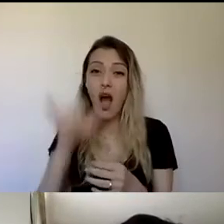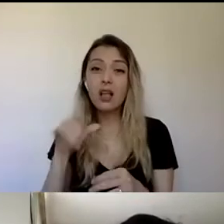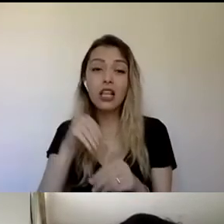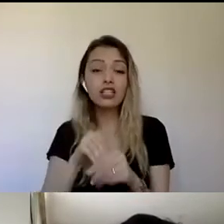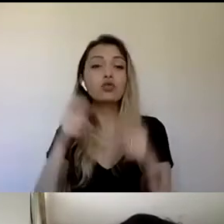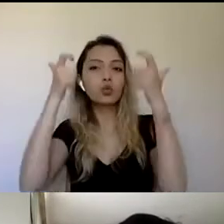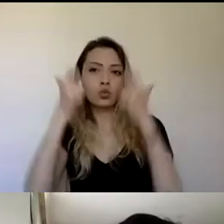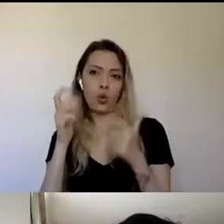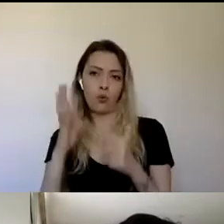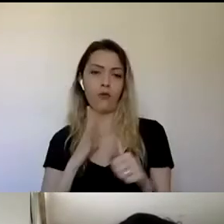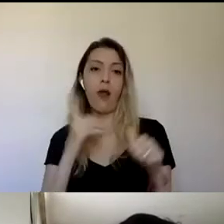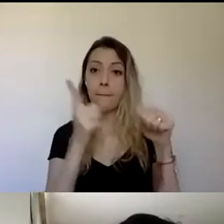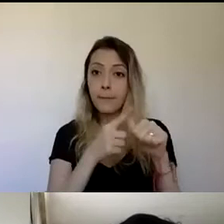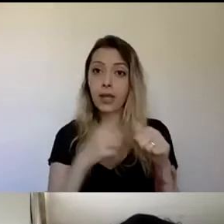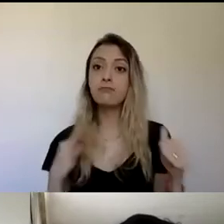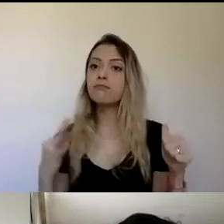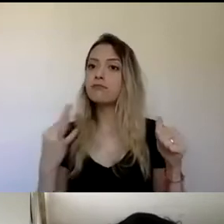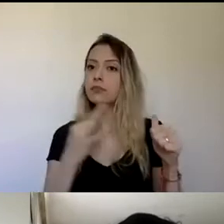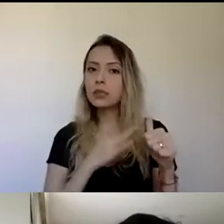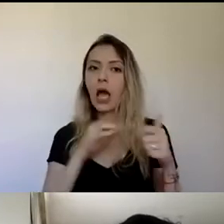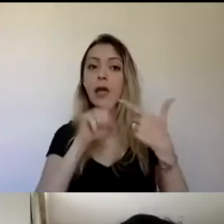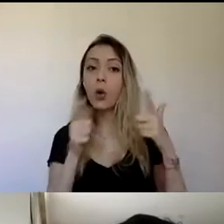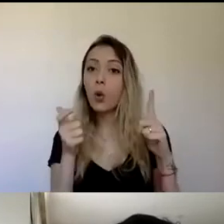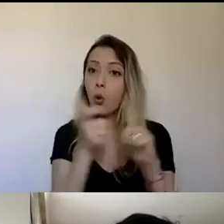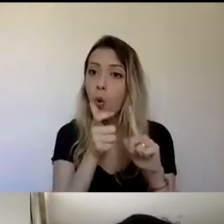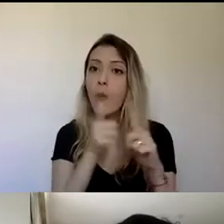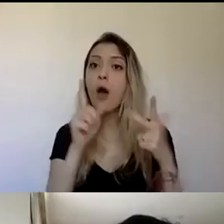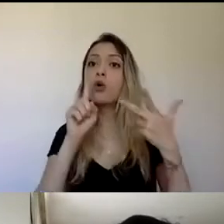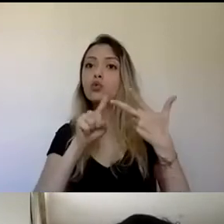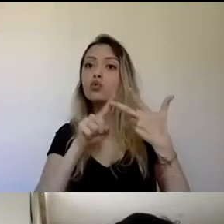yükümlülüğü, saygı gösterme, koruma, ortam yaratma ve hizmet verme.